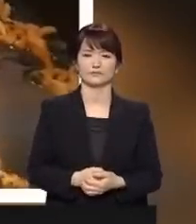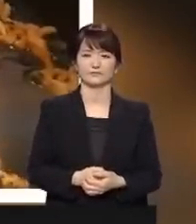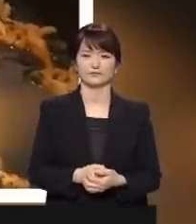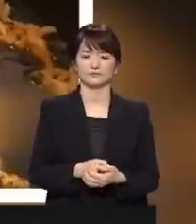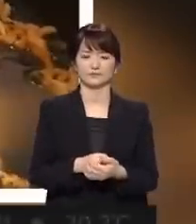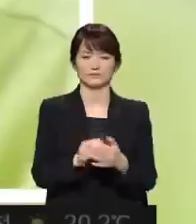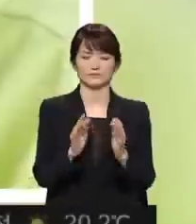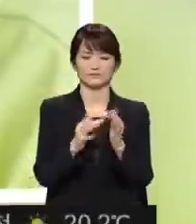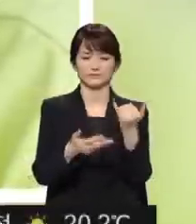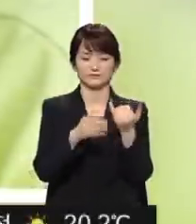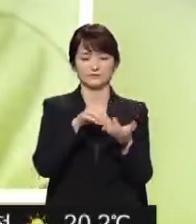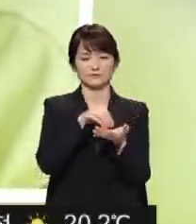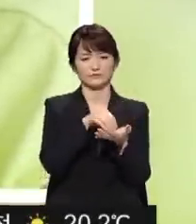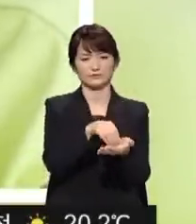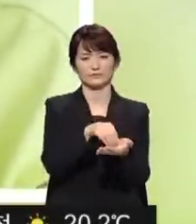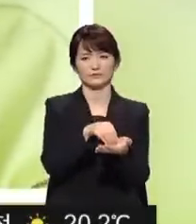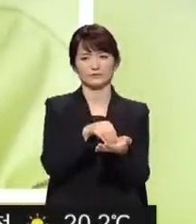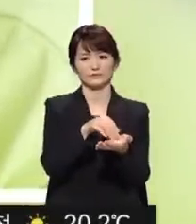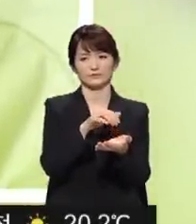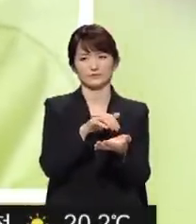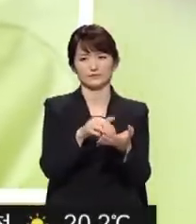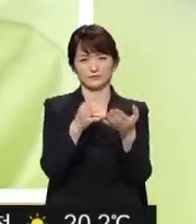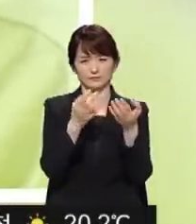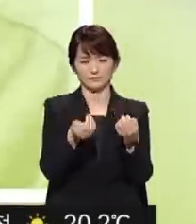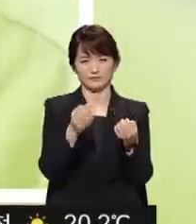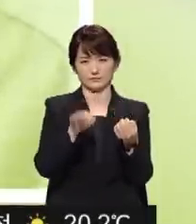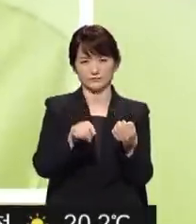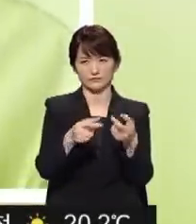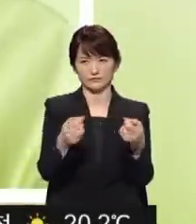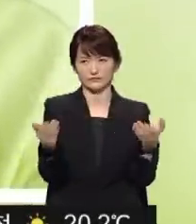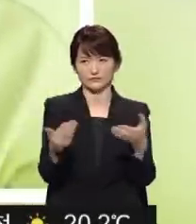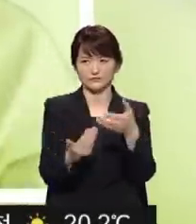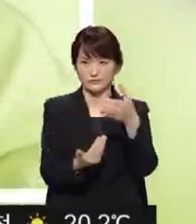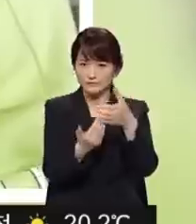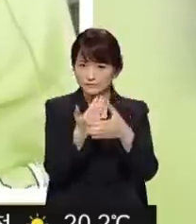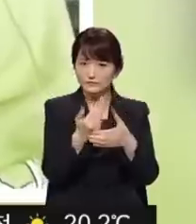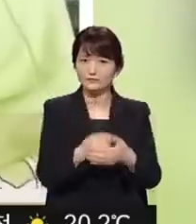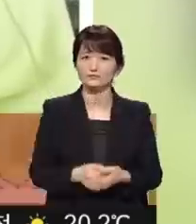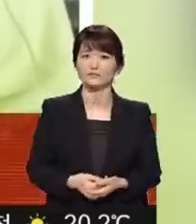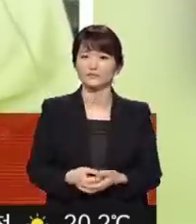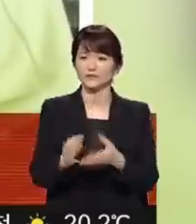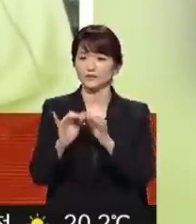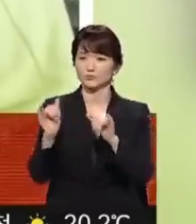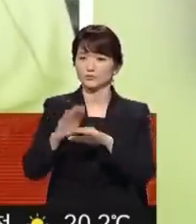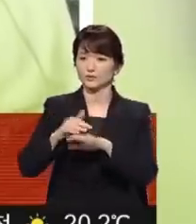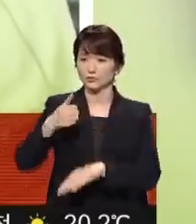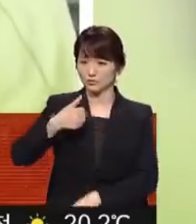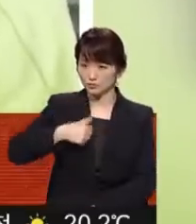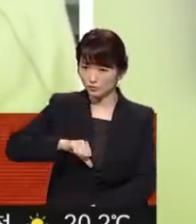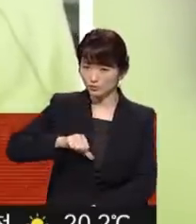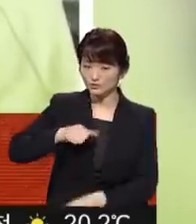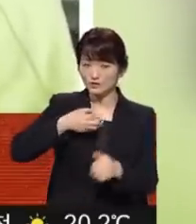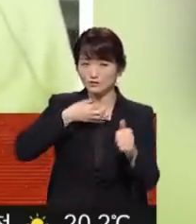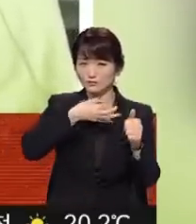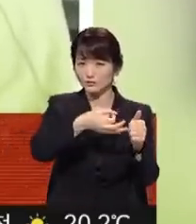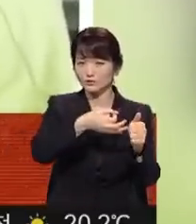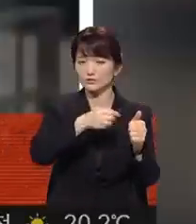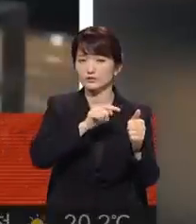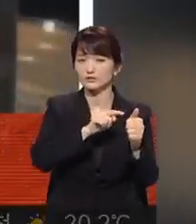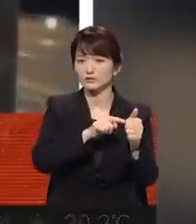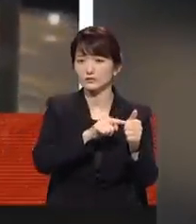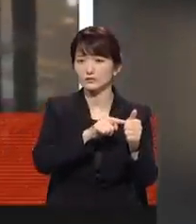했는데 이런 일들이 좀 벌어진 겁니다. 자, 그런데 이렇게 국민 손자라는 별칭까지